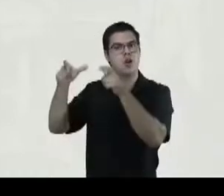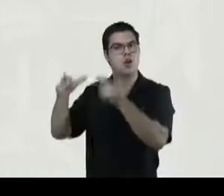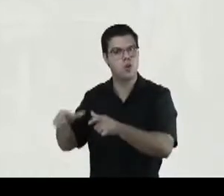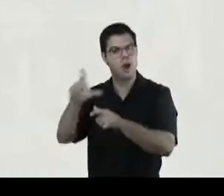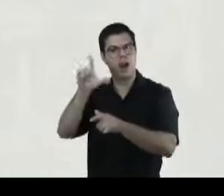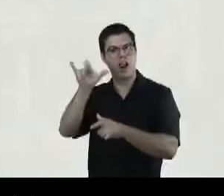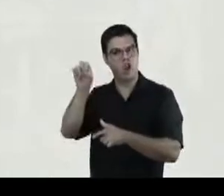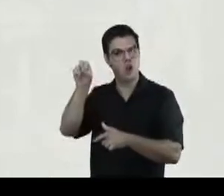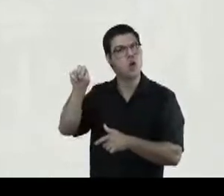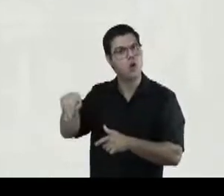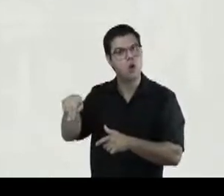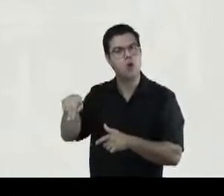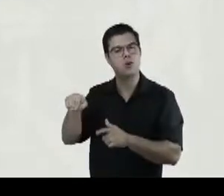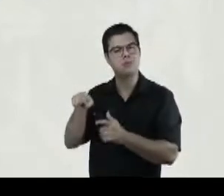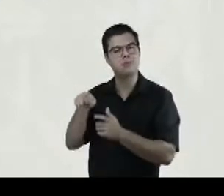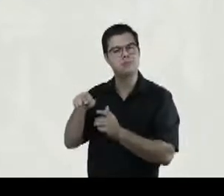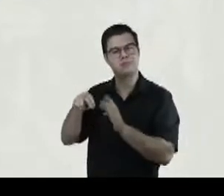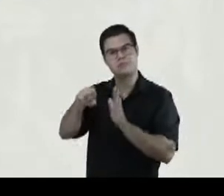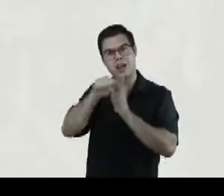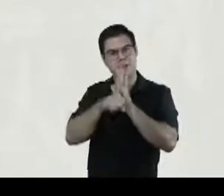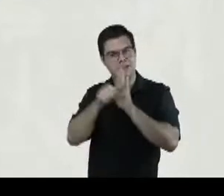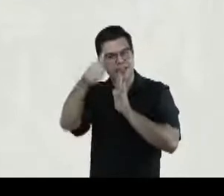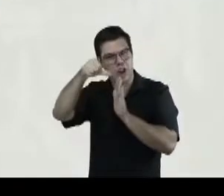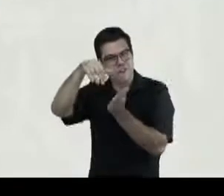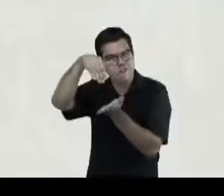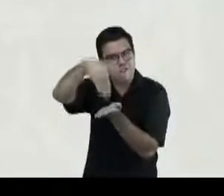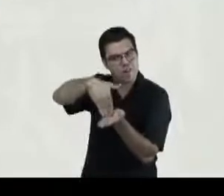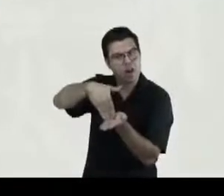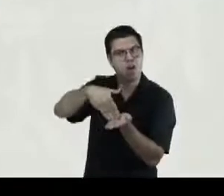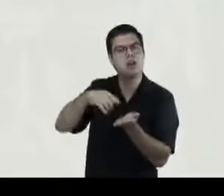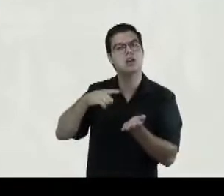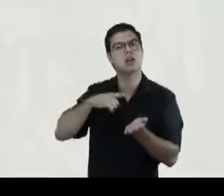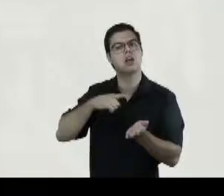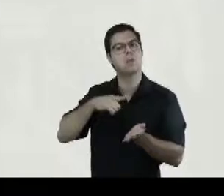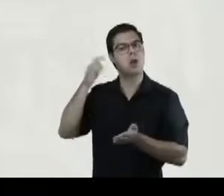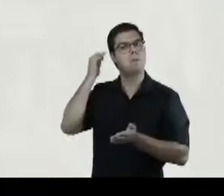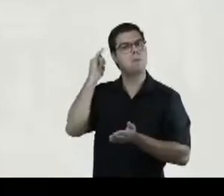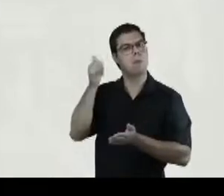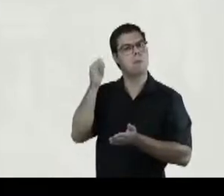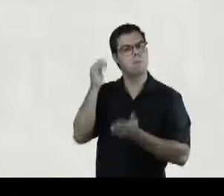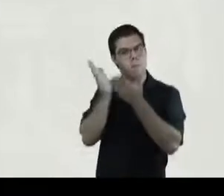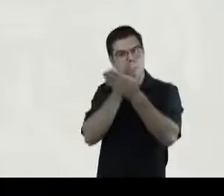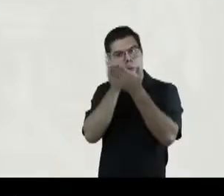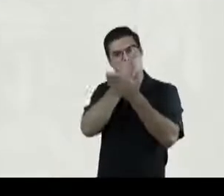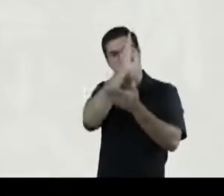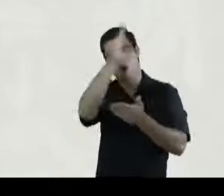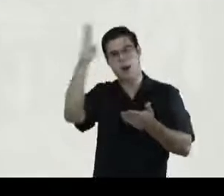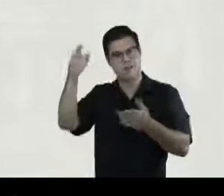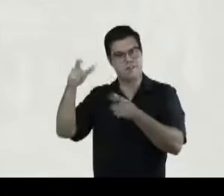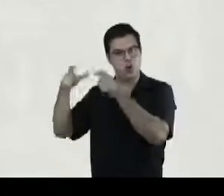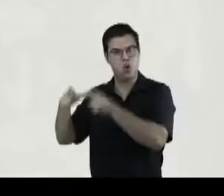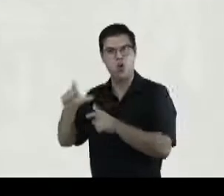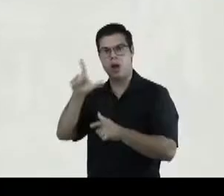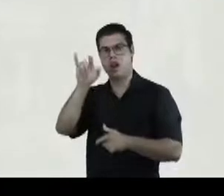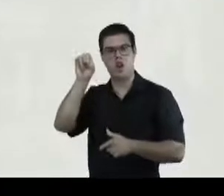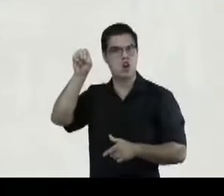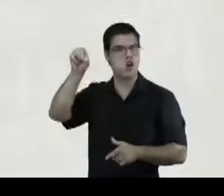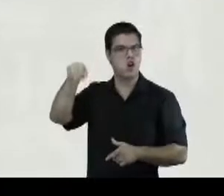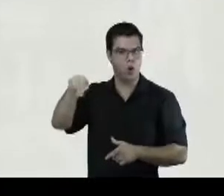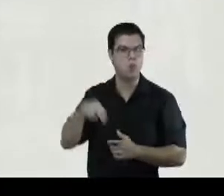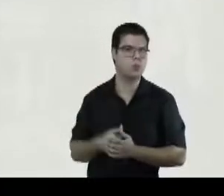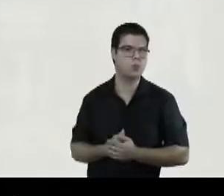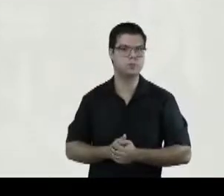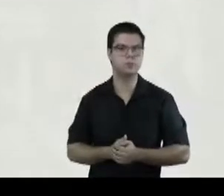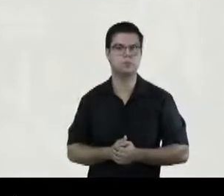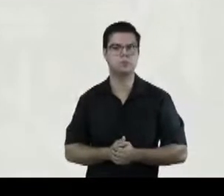Baudrier et la bibliographie lyonnaise. Alors, vous voyez ici un exemple, c'est imprimé en 14 volumes, je